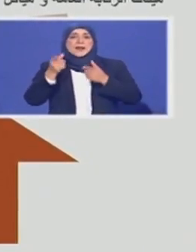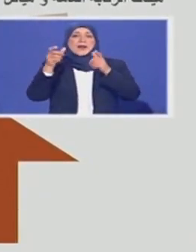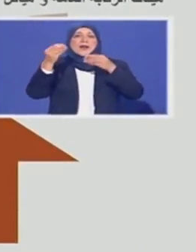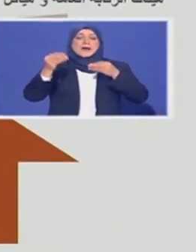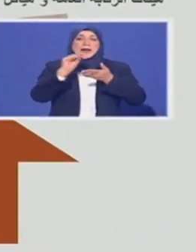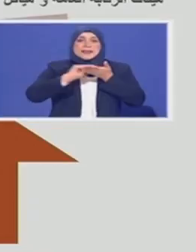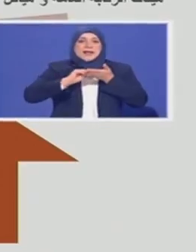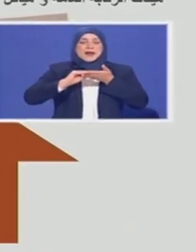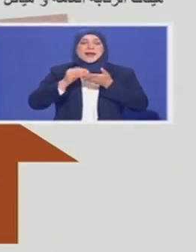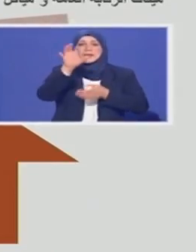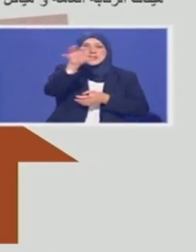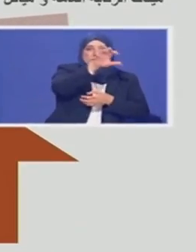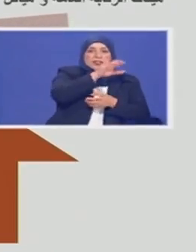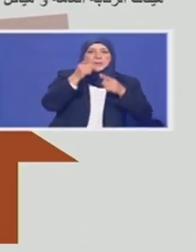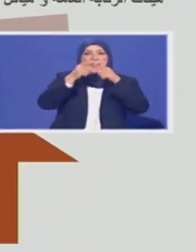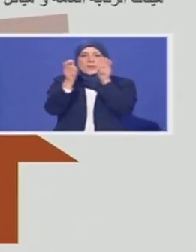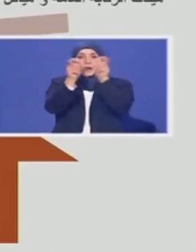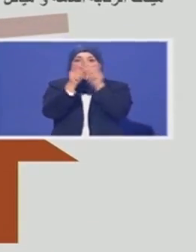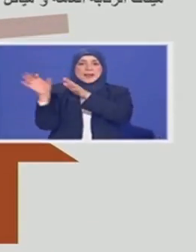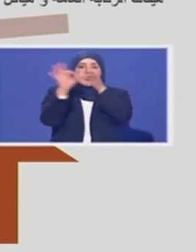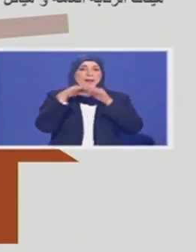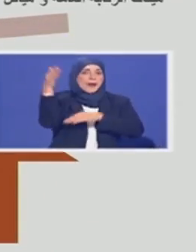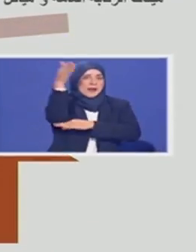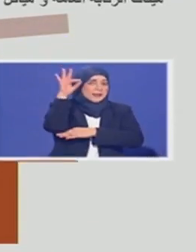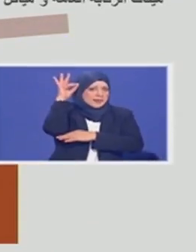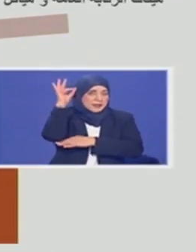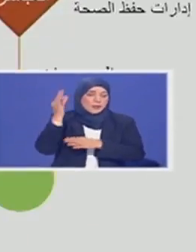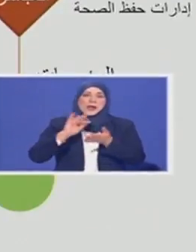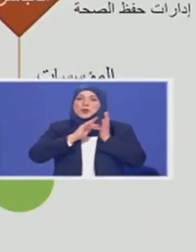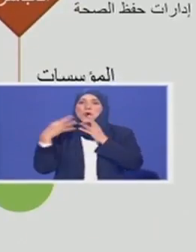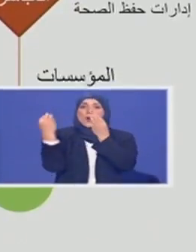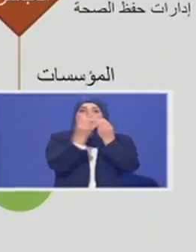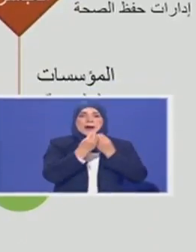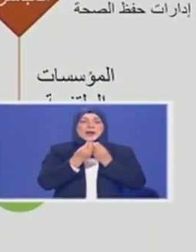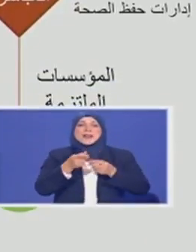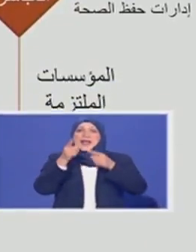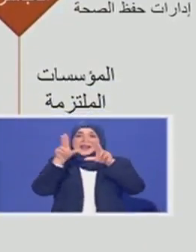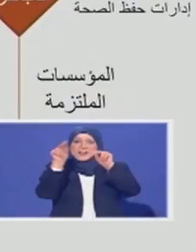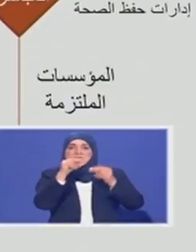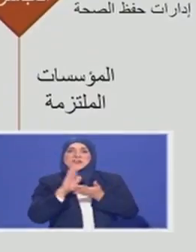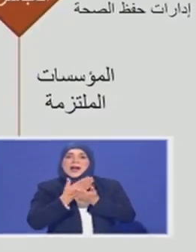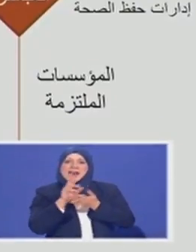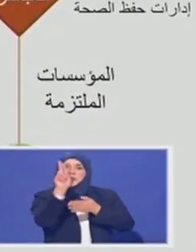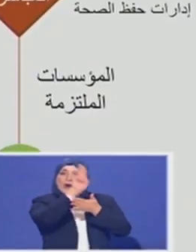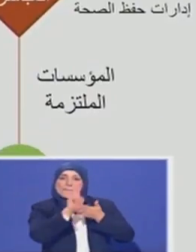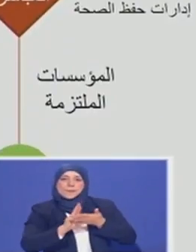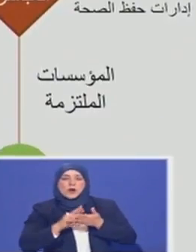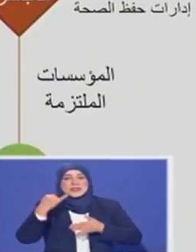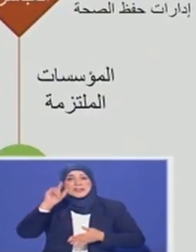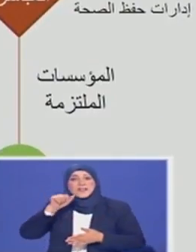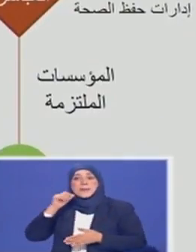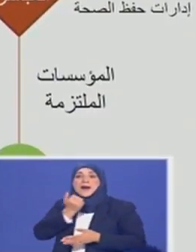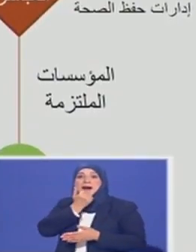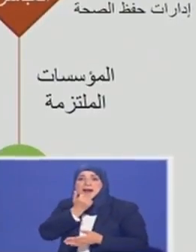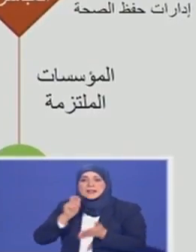الجهوية والمؤسسات والمنشآت العمومية المعنية. دونك لهنا التقارير إذا كان ثم مخالفة سترفع